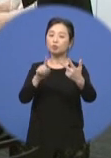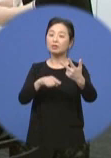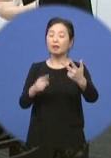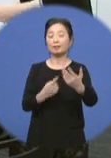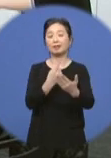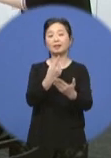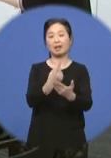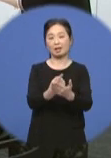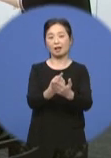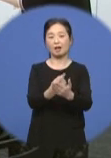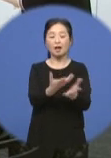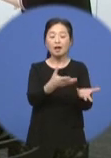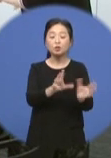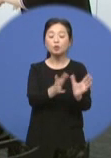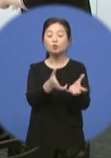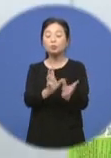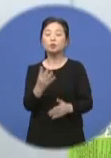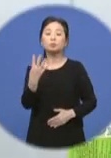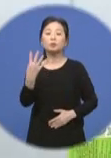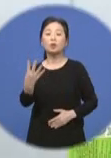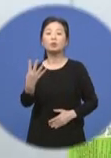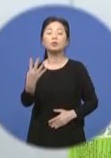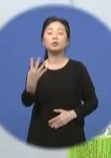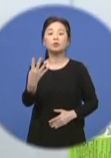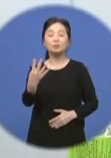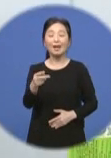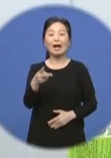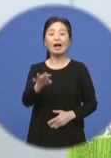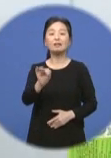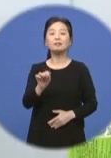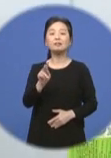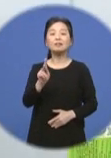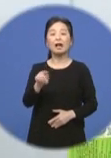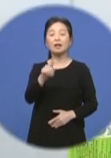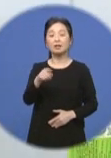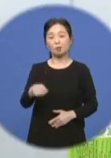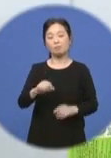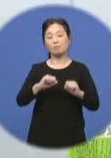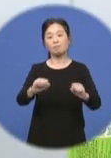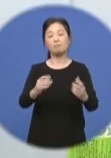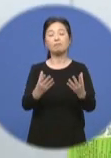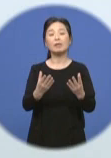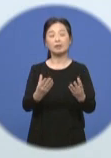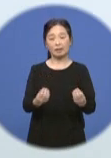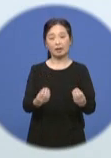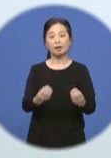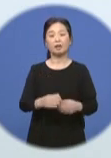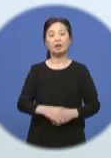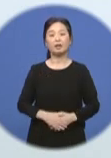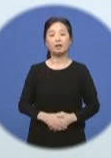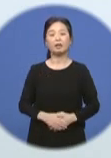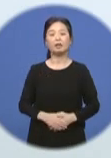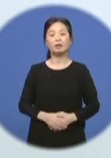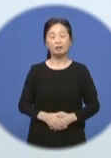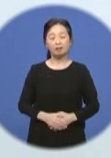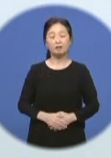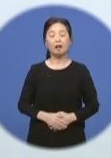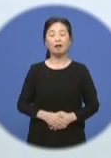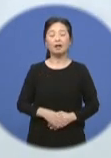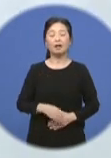分かれてハッカソンに取り組みました。政府が提供する地域の経済に関するデータ